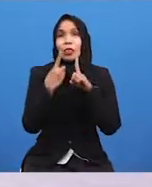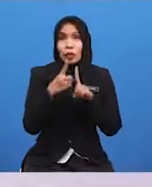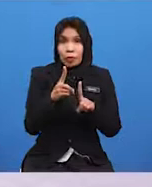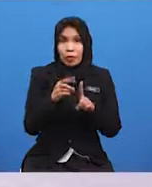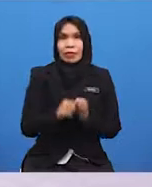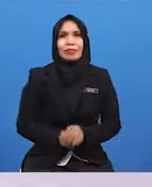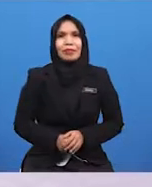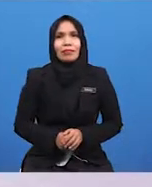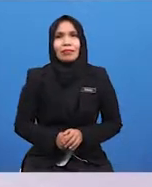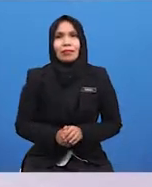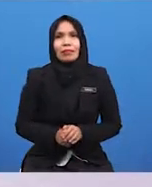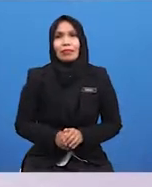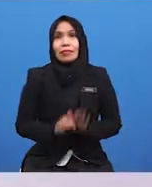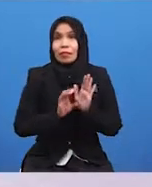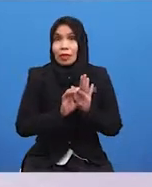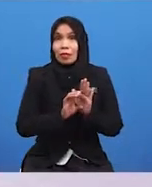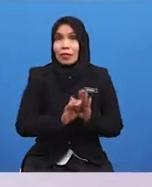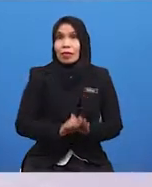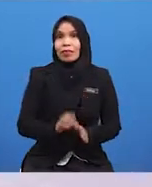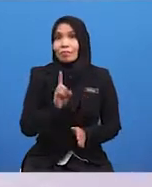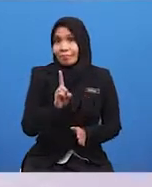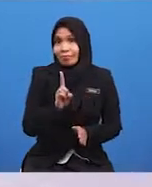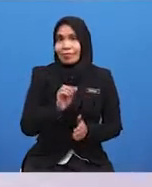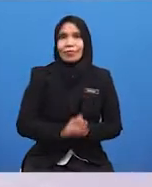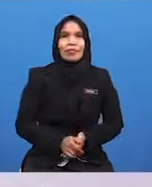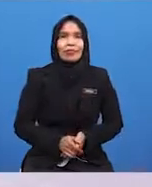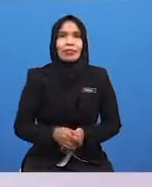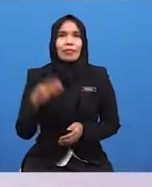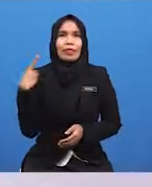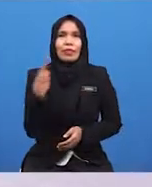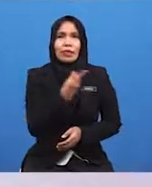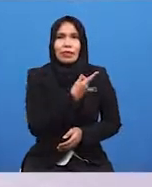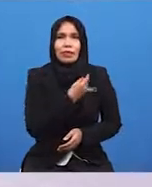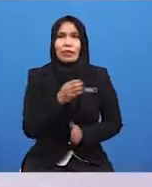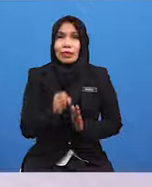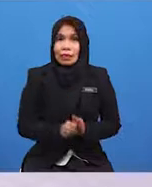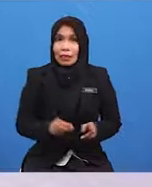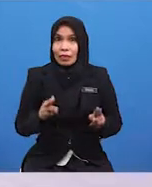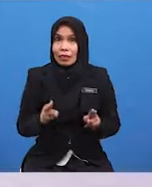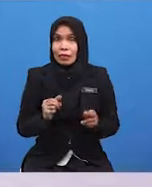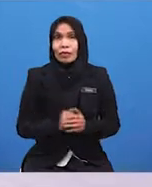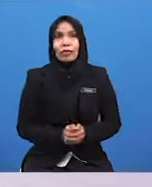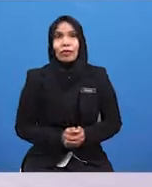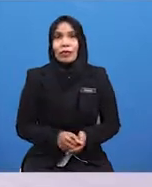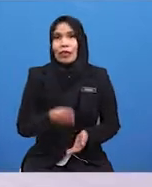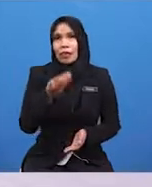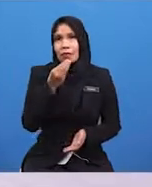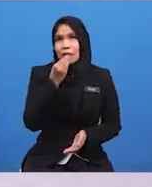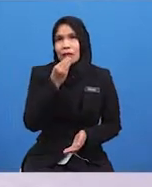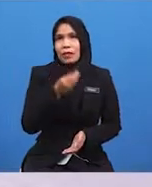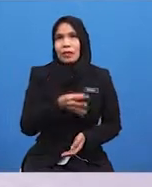gambar btam Kita seharusnya makan-makanan yang